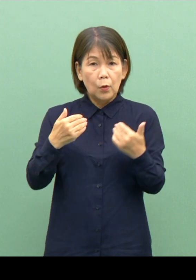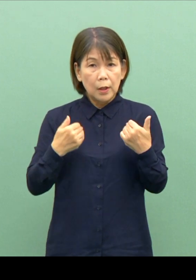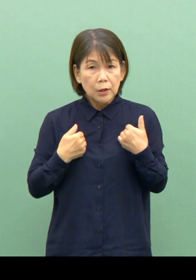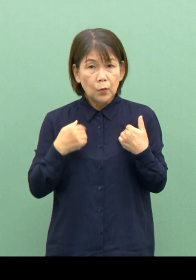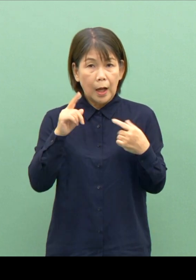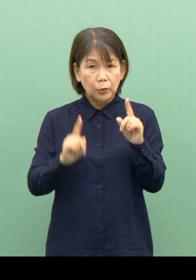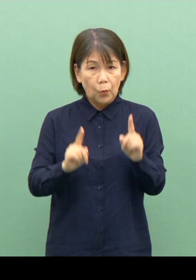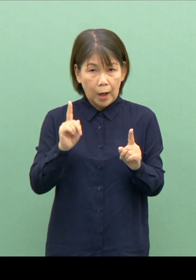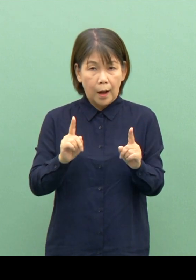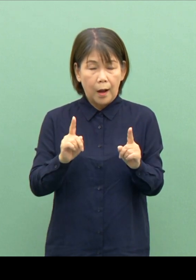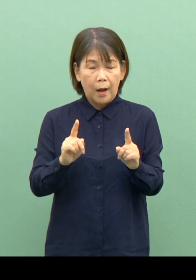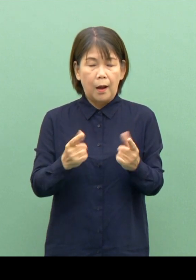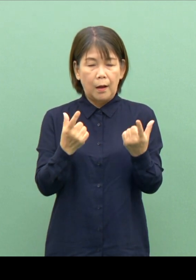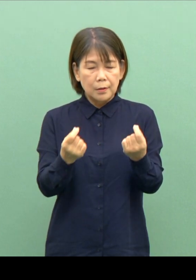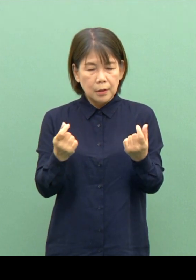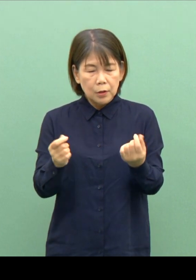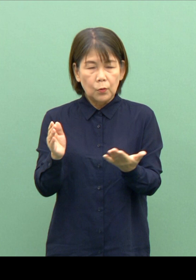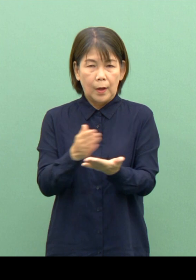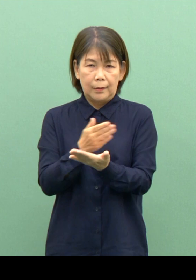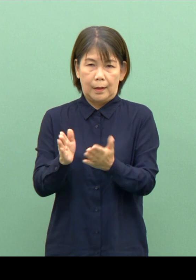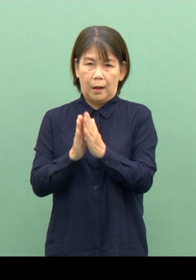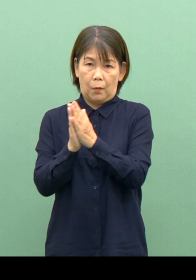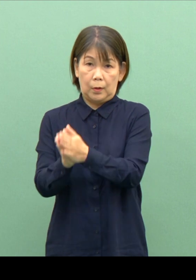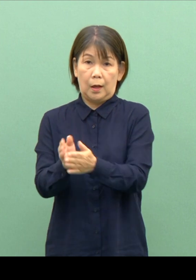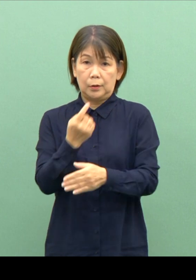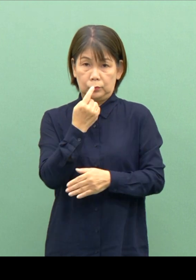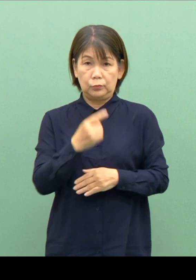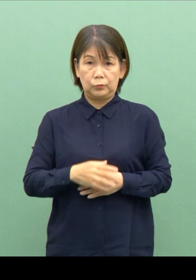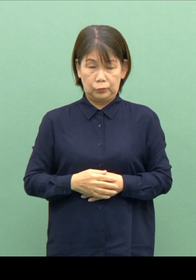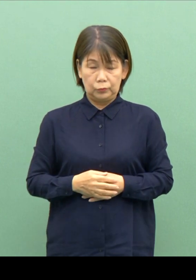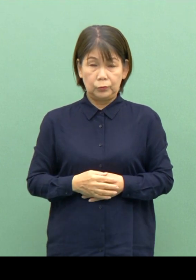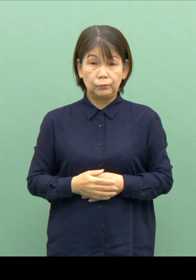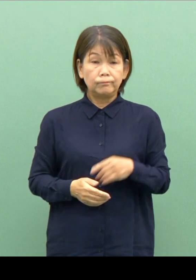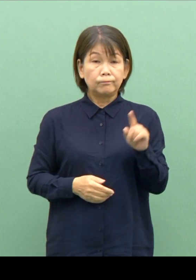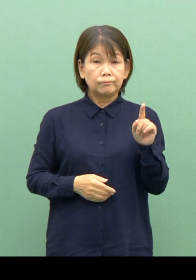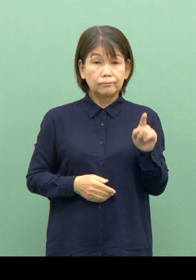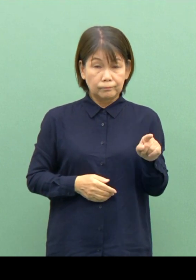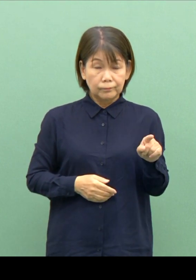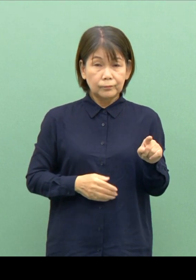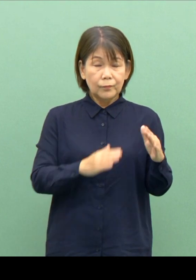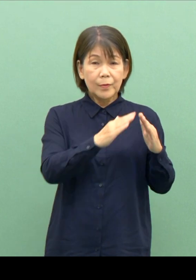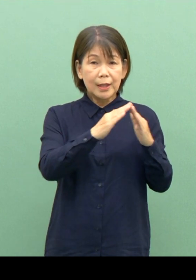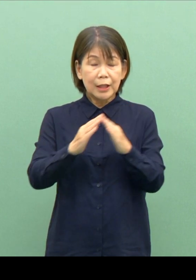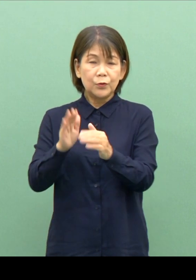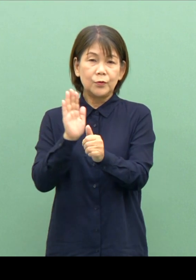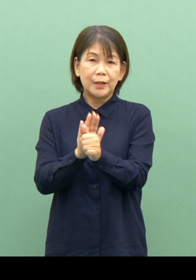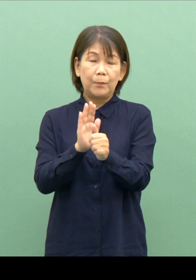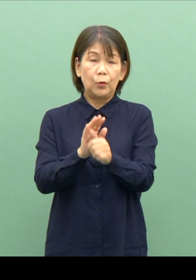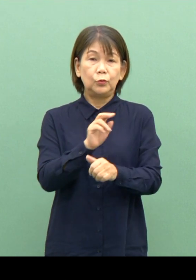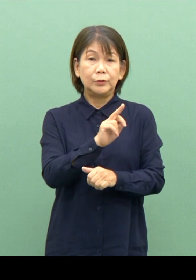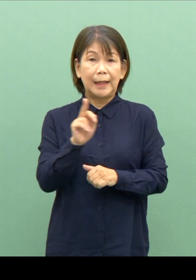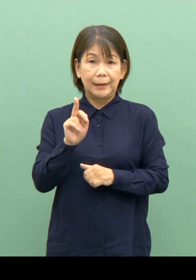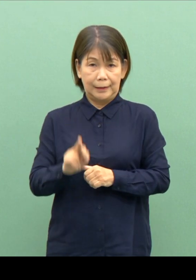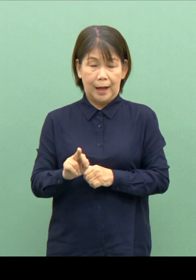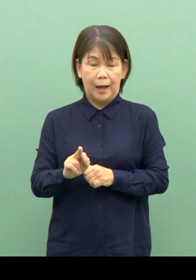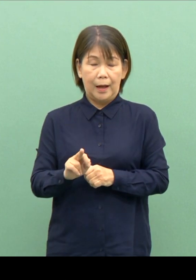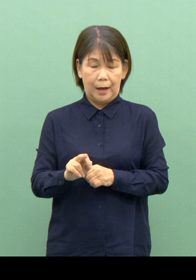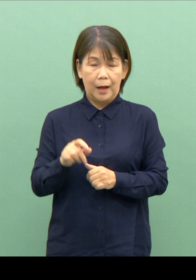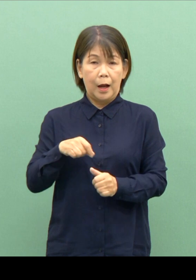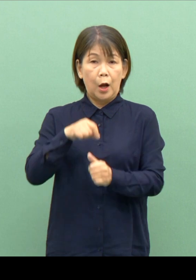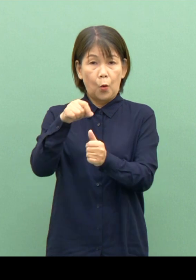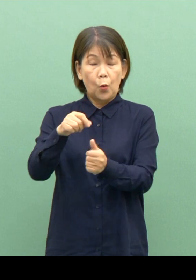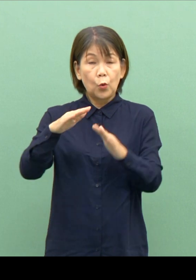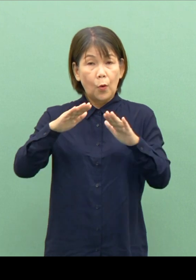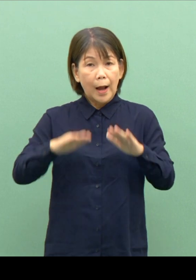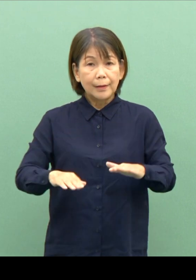集時にご判断いただいております。無料職業紹介では提携している長崎移住サポートセンターや産業雇用安定センターなど